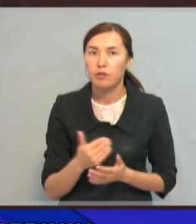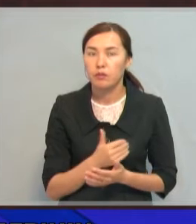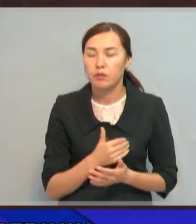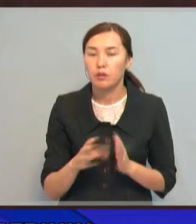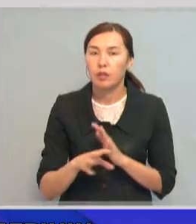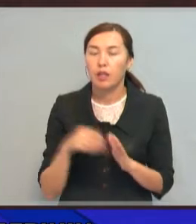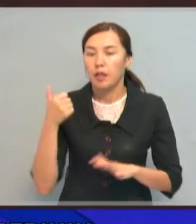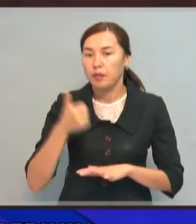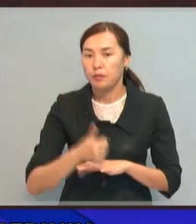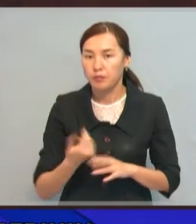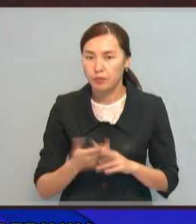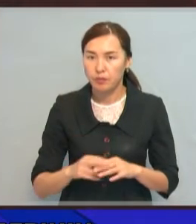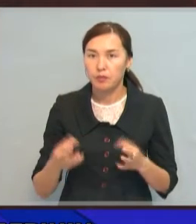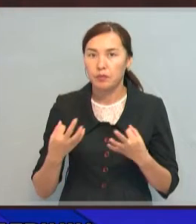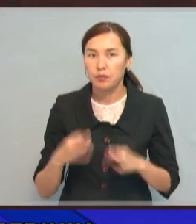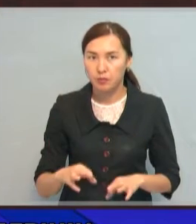әкімдерінің сайлауы бұл